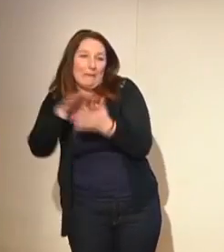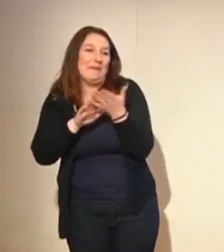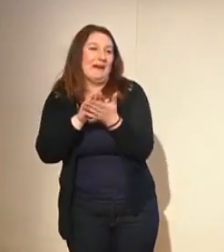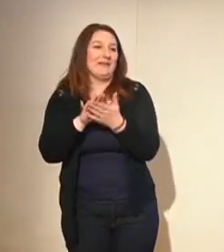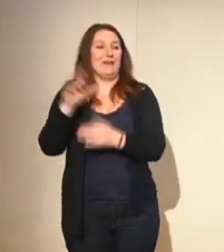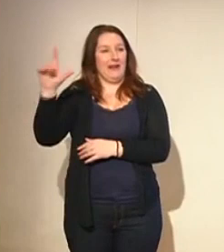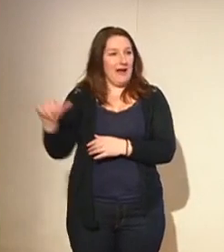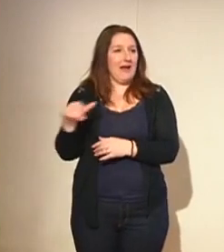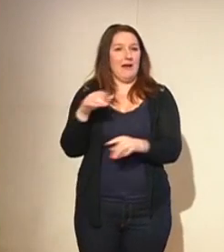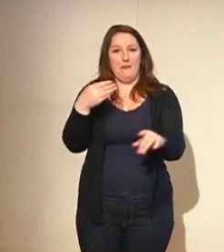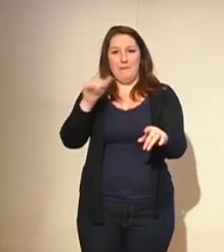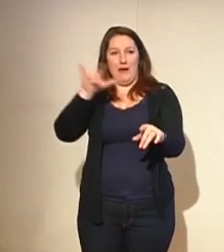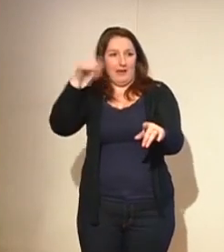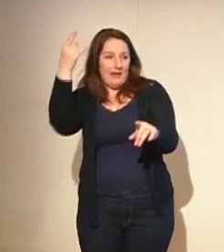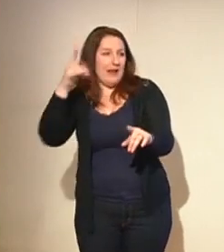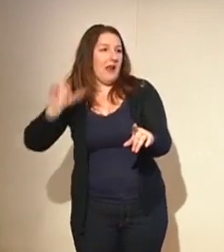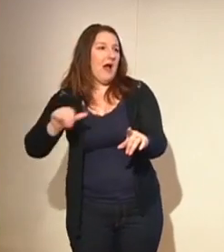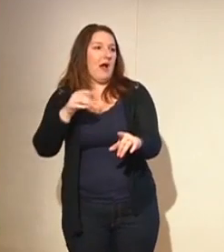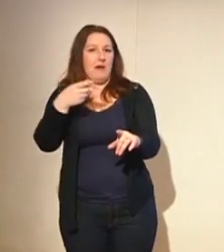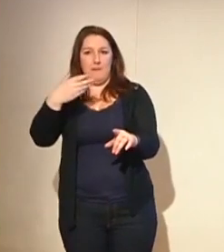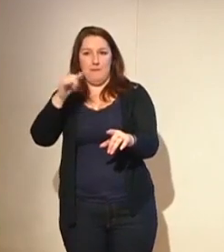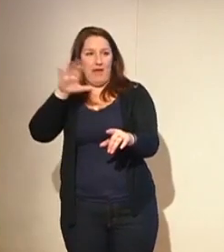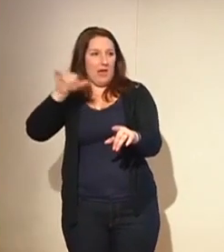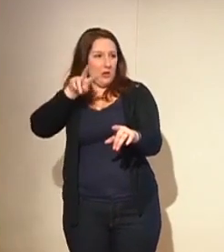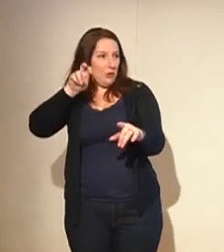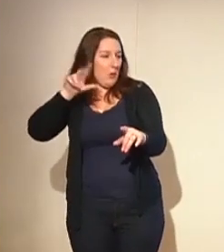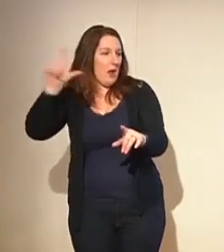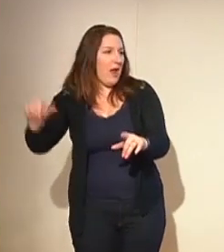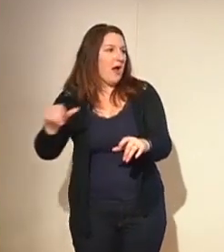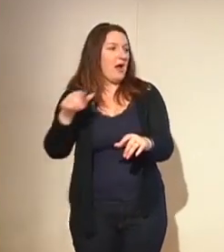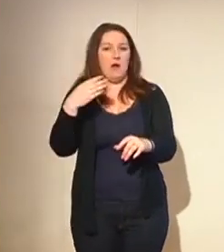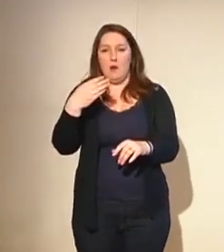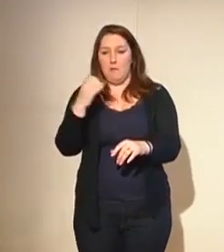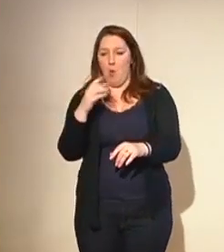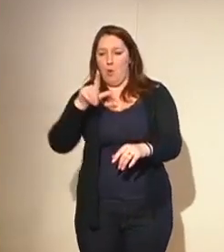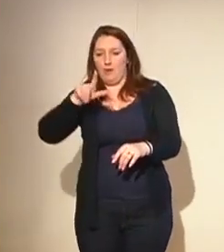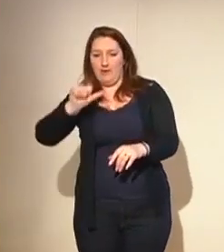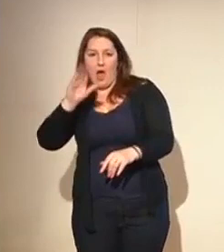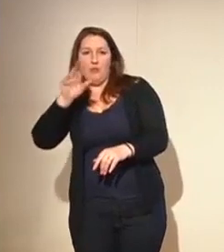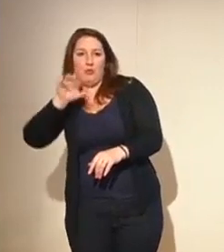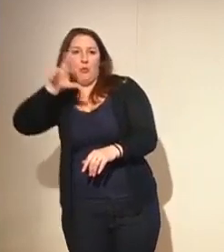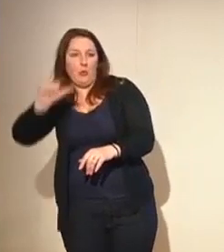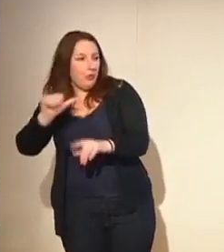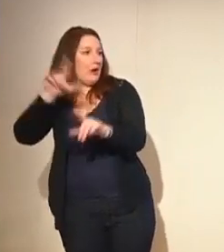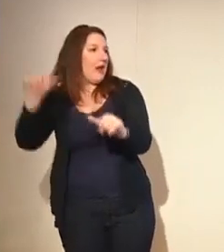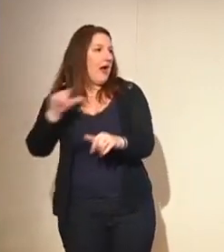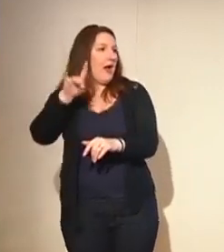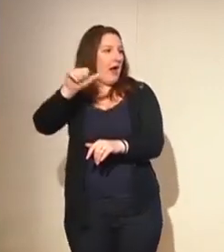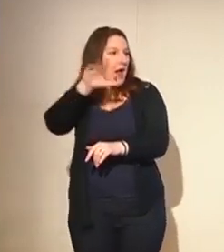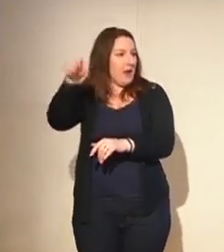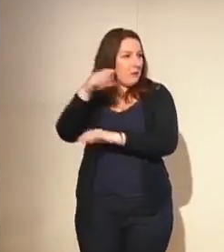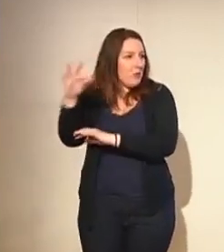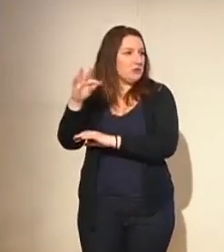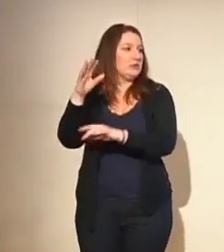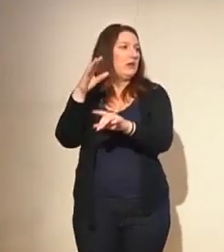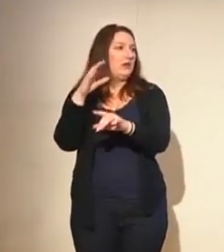Marguet pierre Merot Yan montaburu anneesophiemos Bernadette Richard